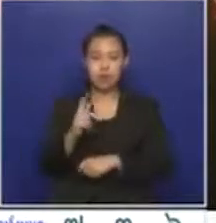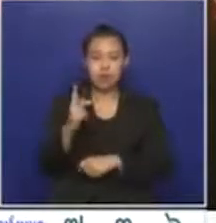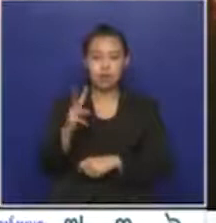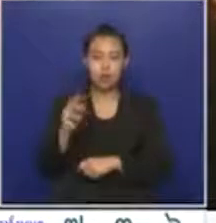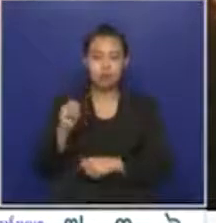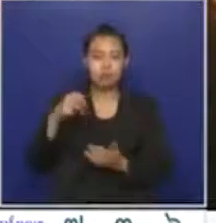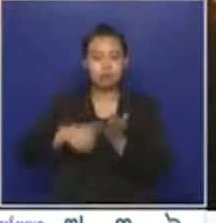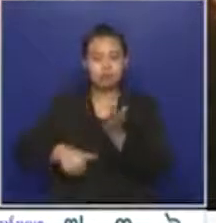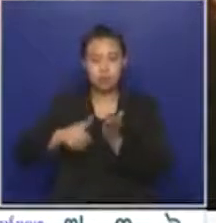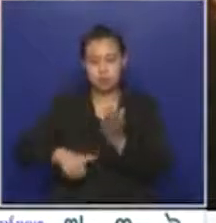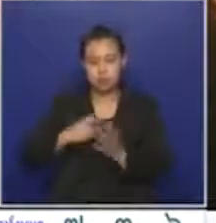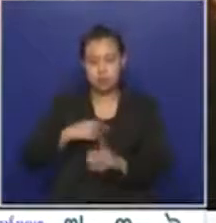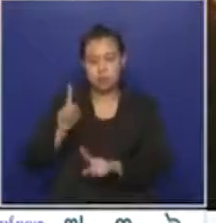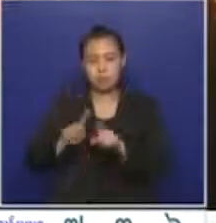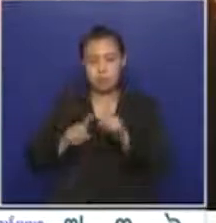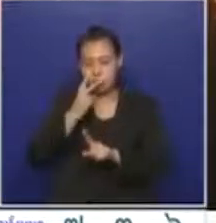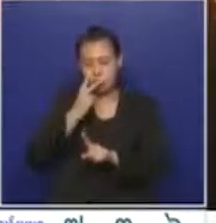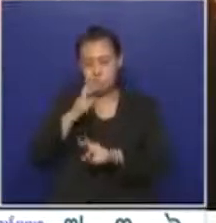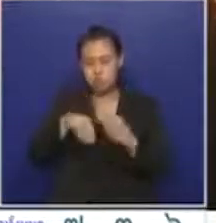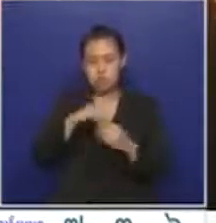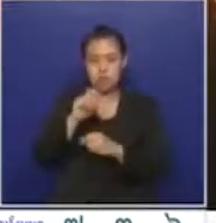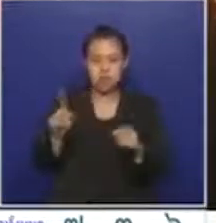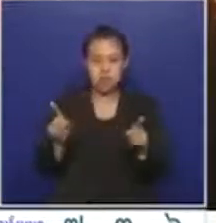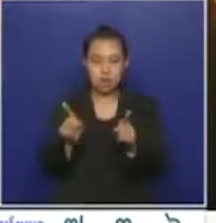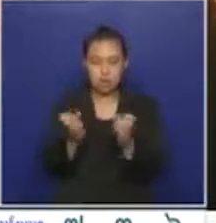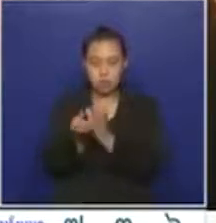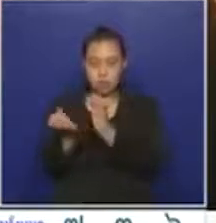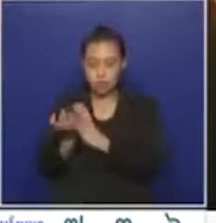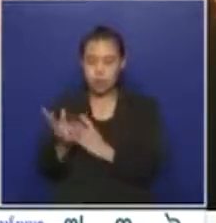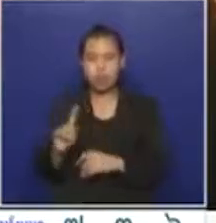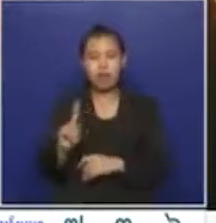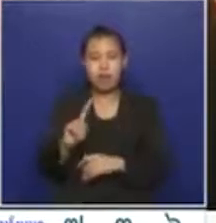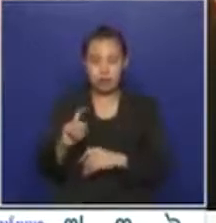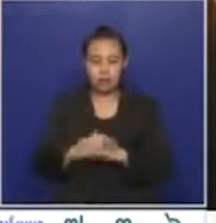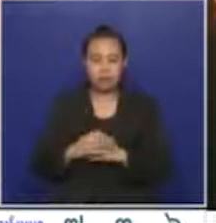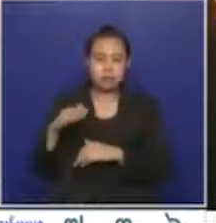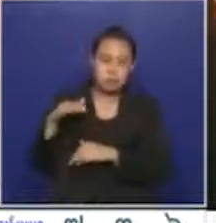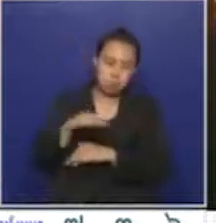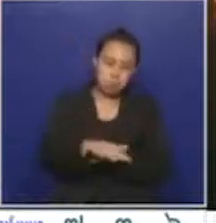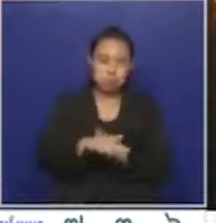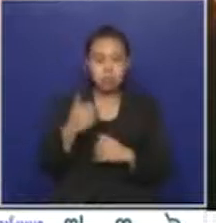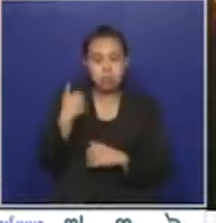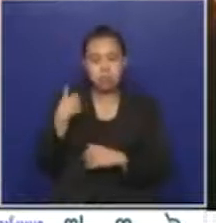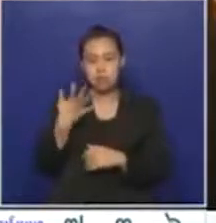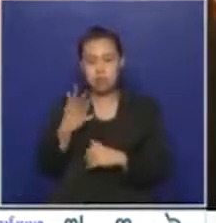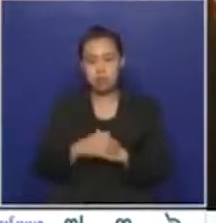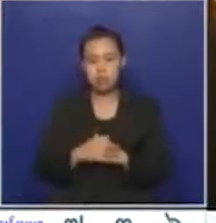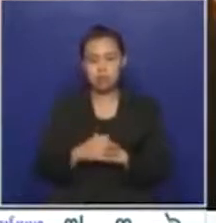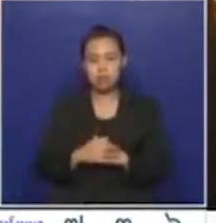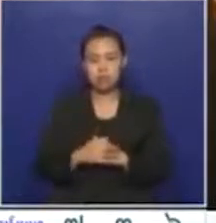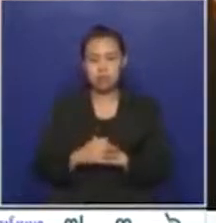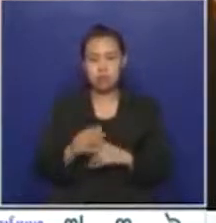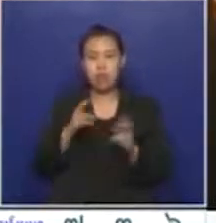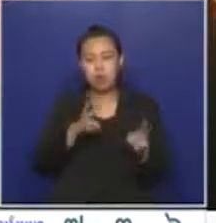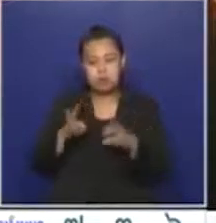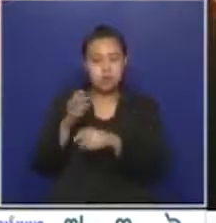รรพากรให้มีการประเมินผลกระทบทางเศรษฐกิจที่จะเกิดขึ้นและเตรียมมาตรการรองรับไว้อย่างรัดกุมเพื่อที่จะไม่เกิดผลกระทบในว